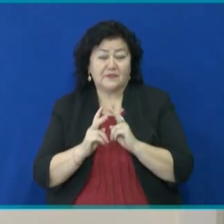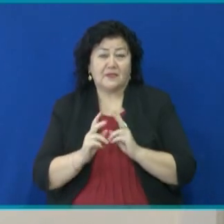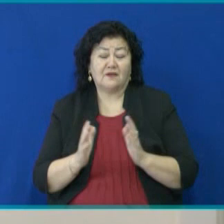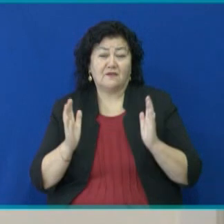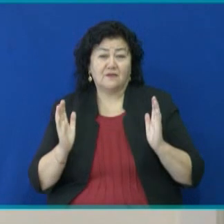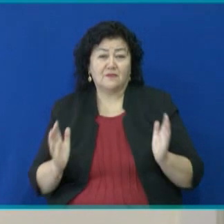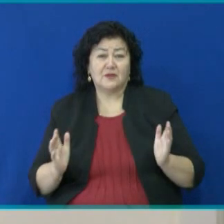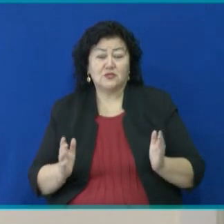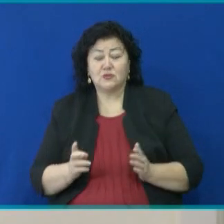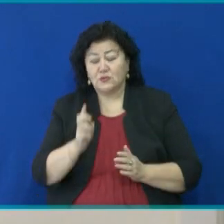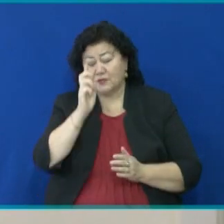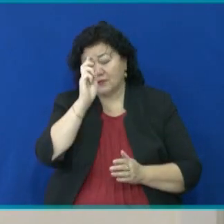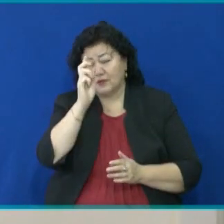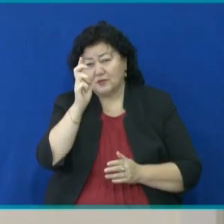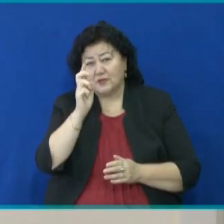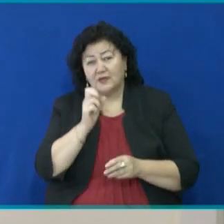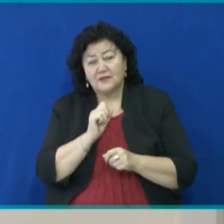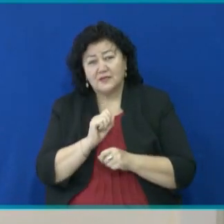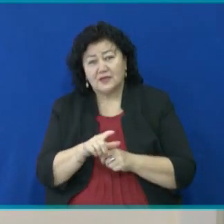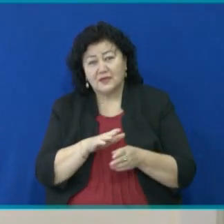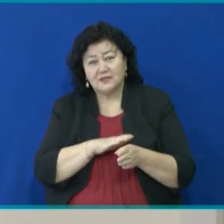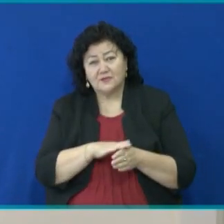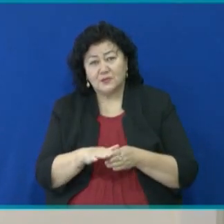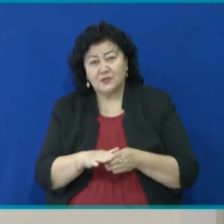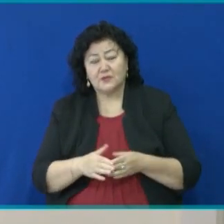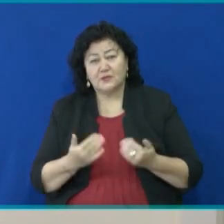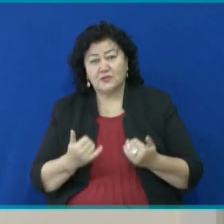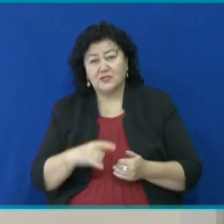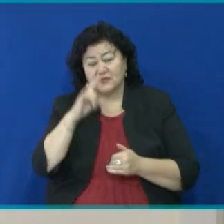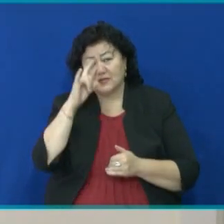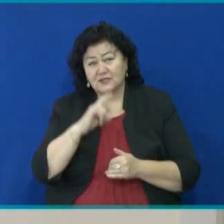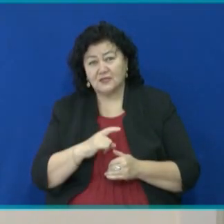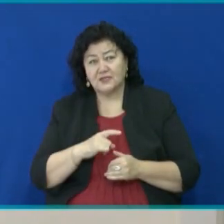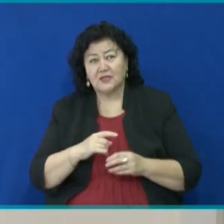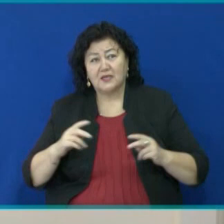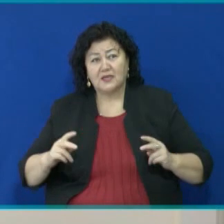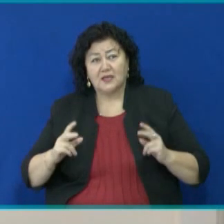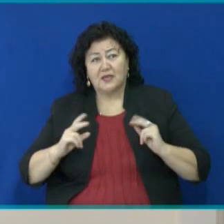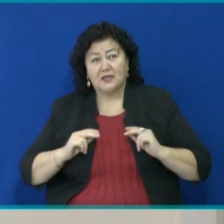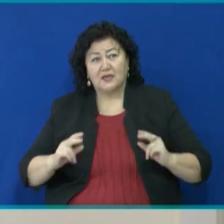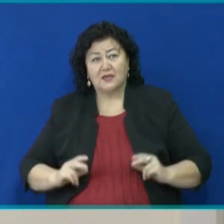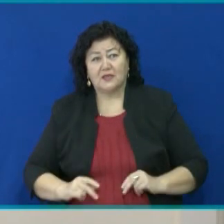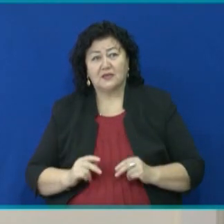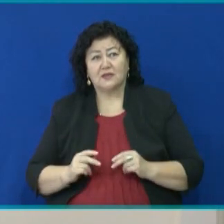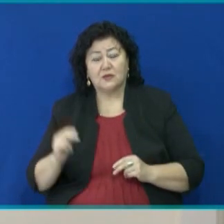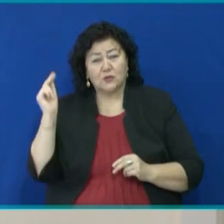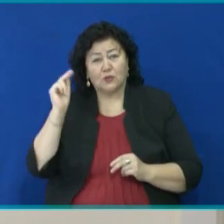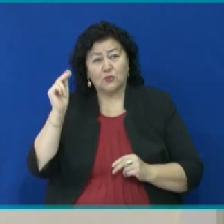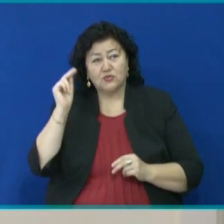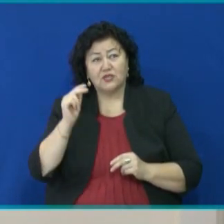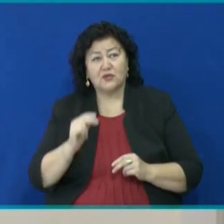орындайды. Олар мысалы жаңағыны естісеңіздер, бізде Қазақстандағы студенттердің 65% жеке университеттерде білім